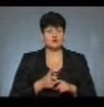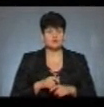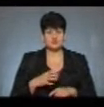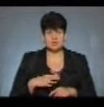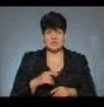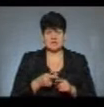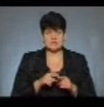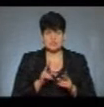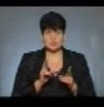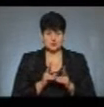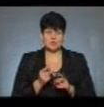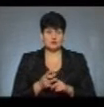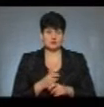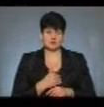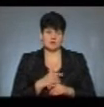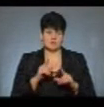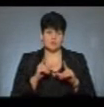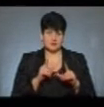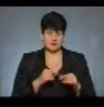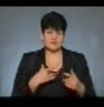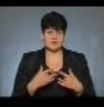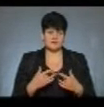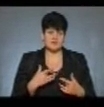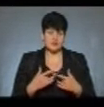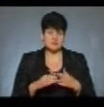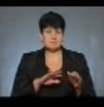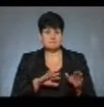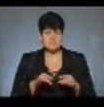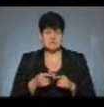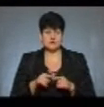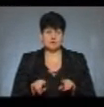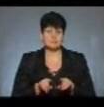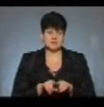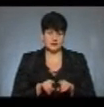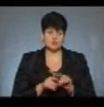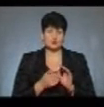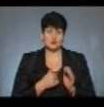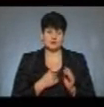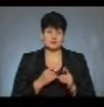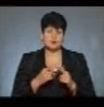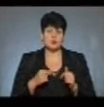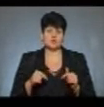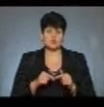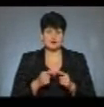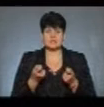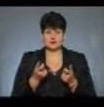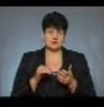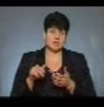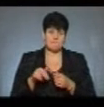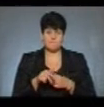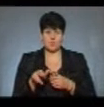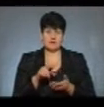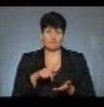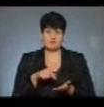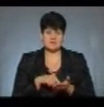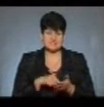цієї зустрічі і дуже хотіли поїхати в театр. Після того ми хочемо їм організувати трошки похід по